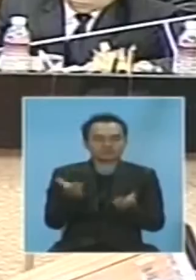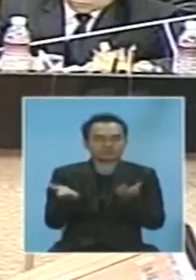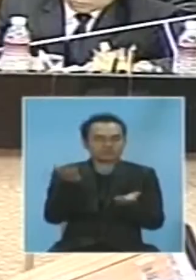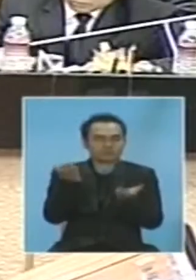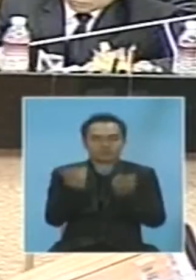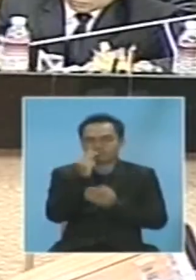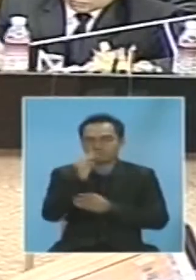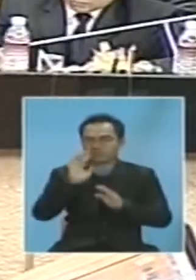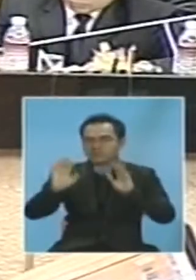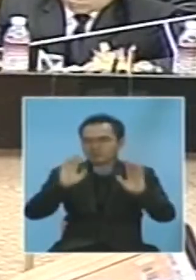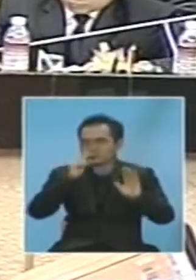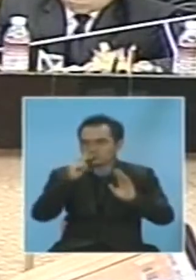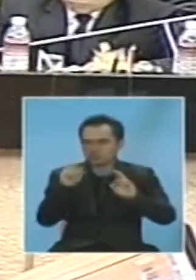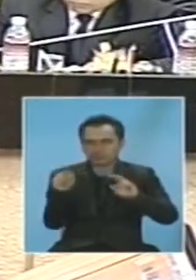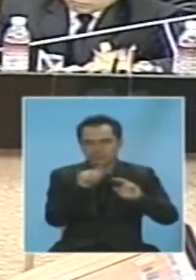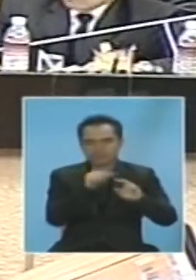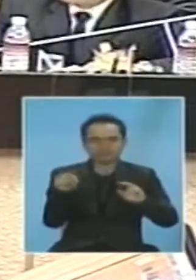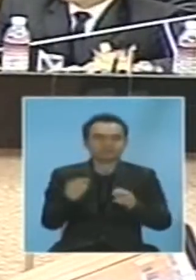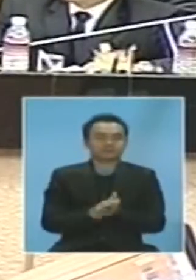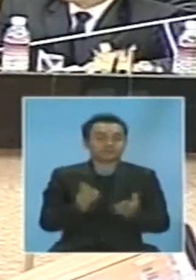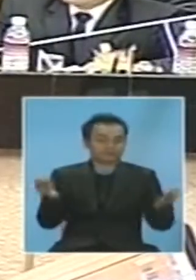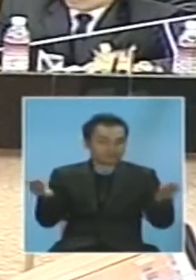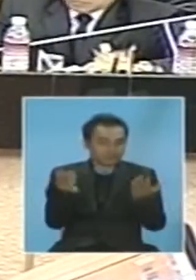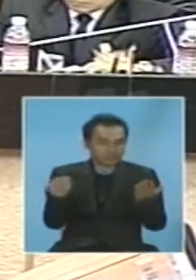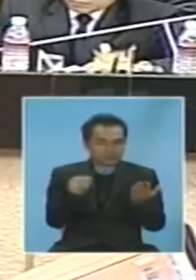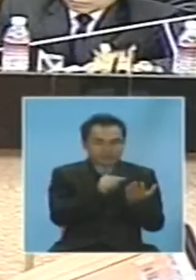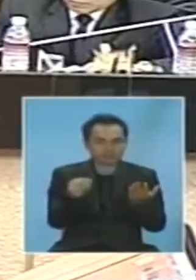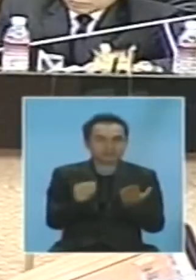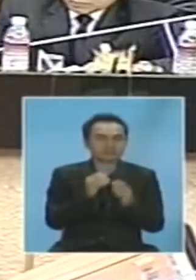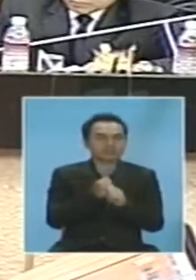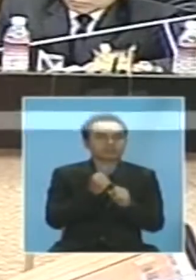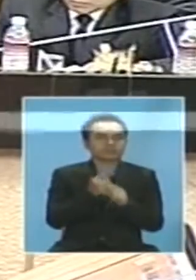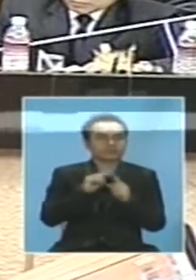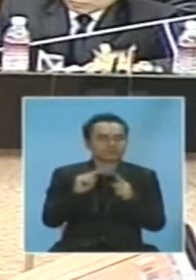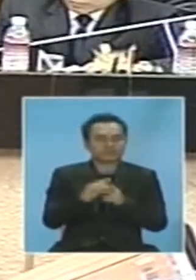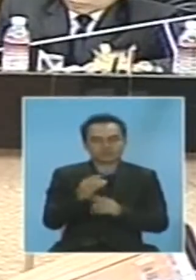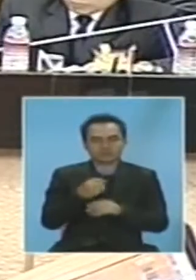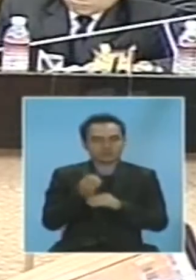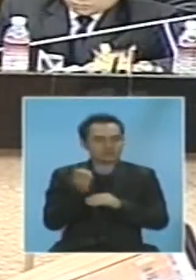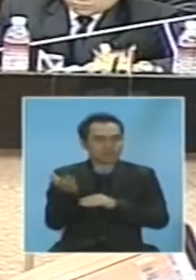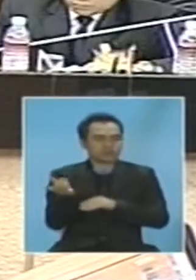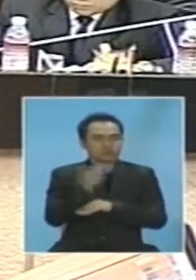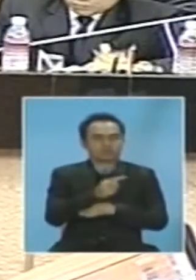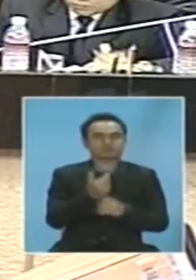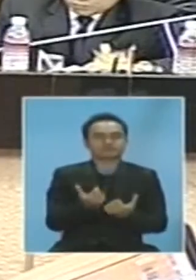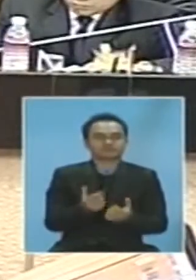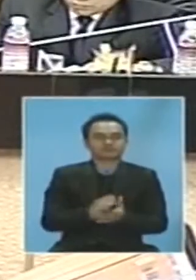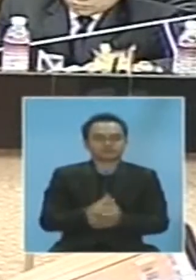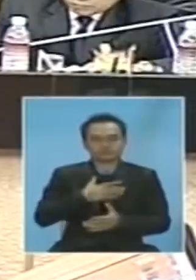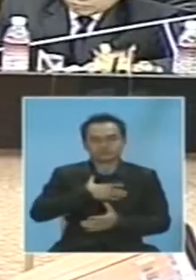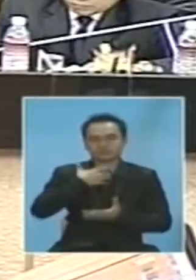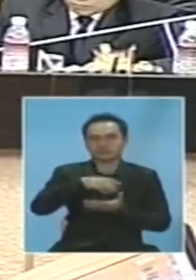กันซึ่งจะพบว่าประโยชน์ที่ได้รับโดยรวมมีมูลค่าสูงกว่ามากค่ะฉัน